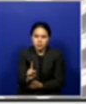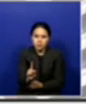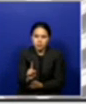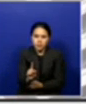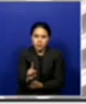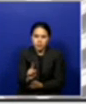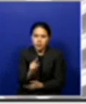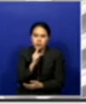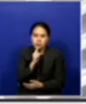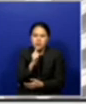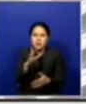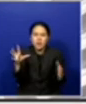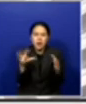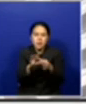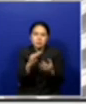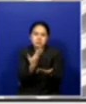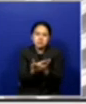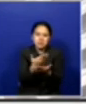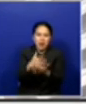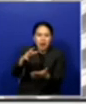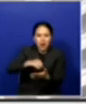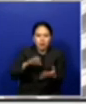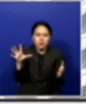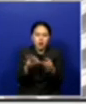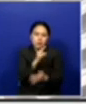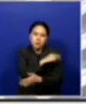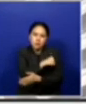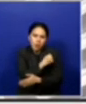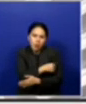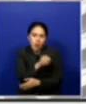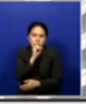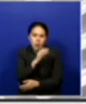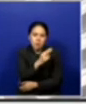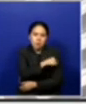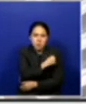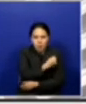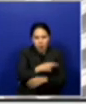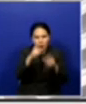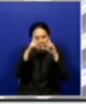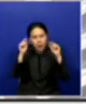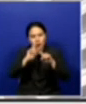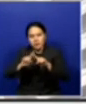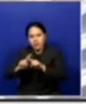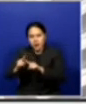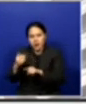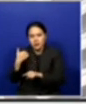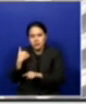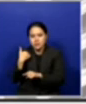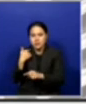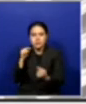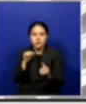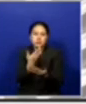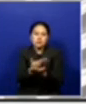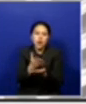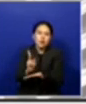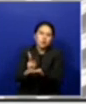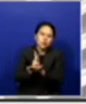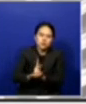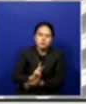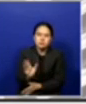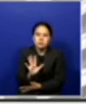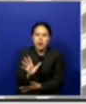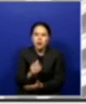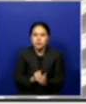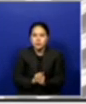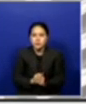างเพื่อกู้เงินเขาเขียนชัดผมเอาสไลด์ขึ้นจะขึ้นไปได้ต้องขออภัยจริงๆเพราะนั้นรายการอย่างนี้นะครับ